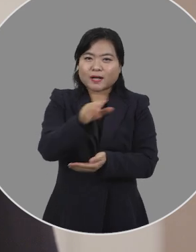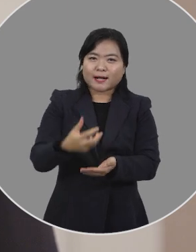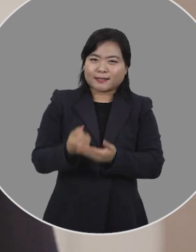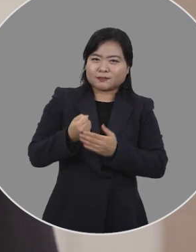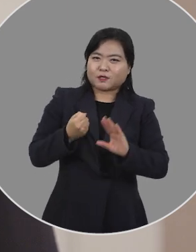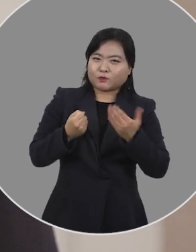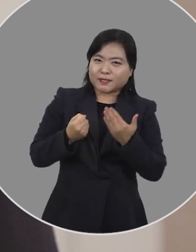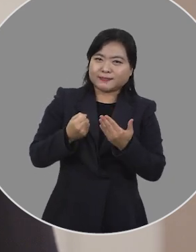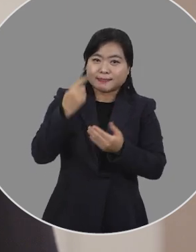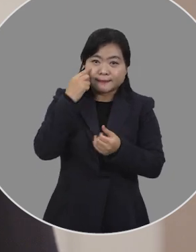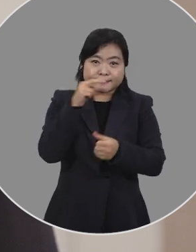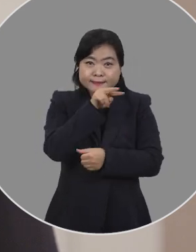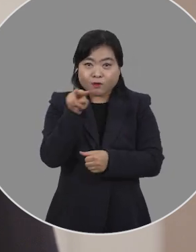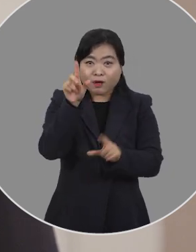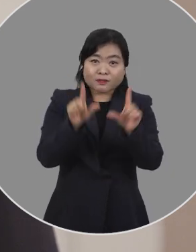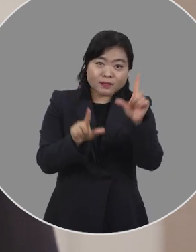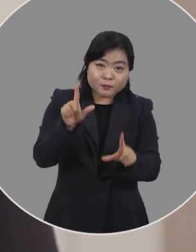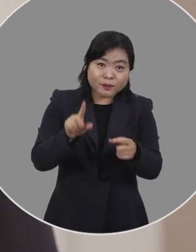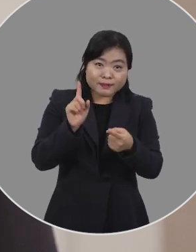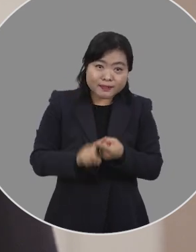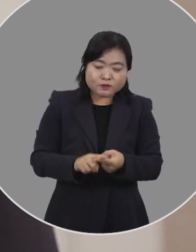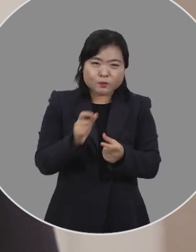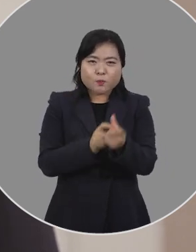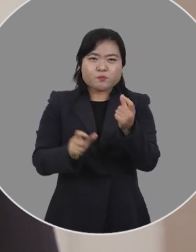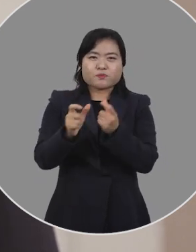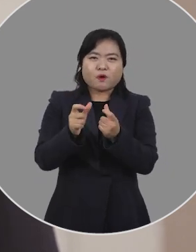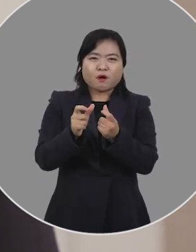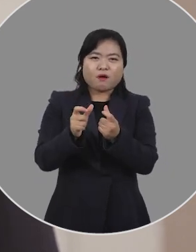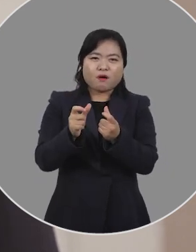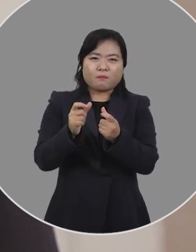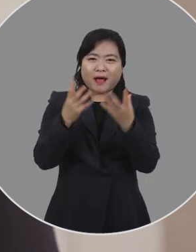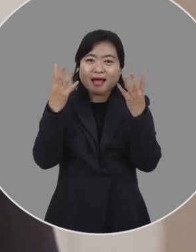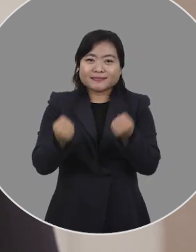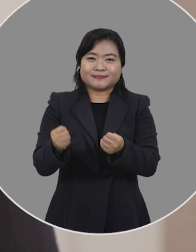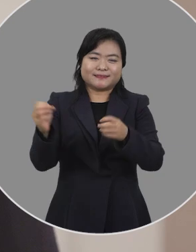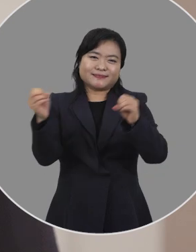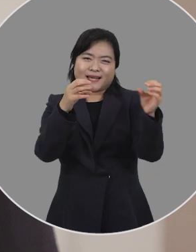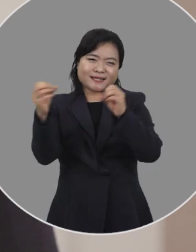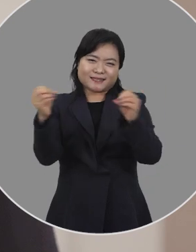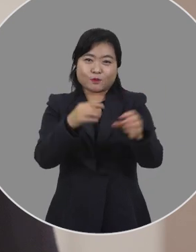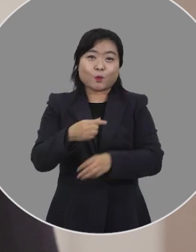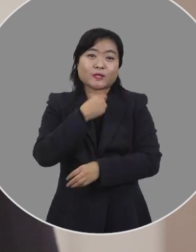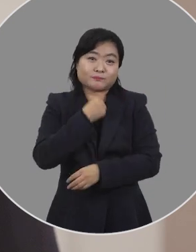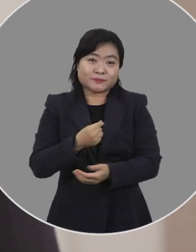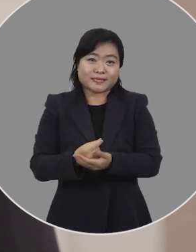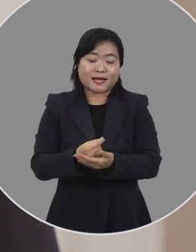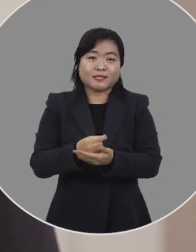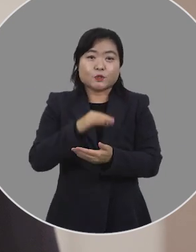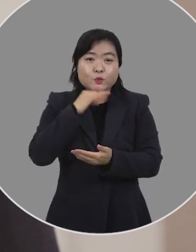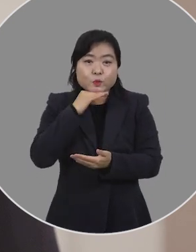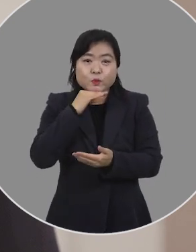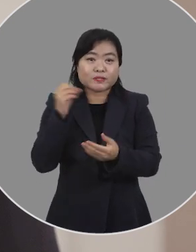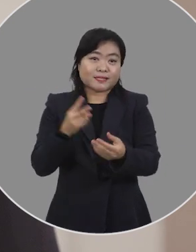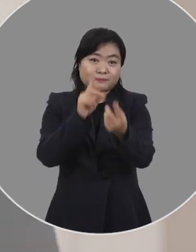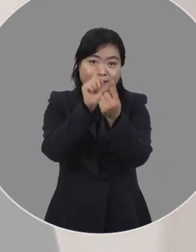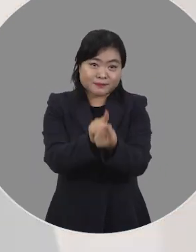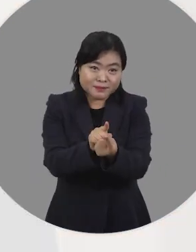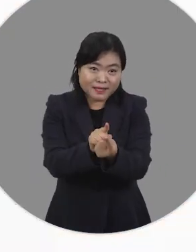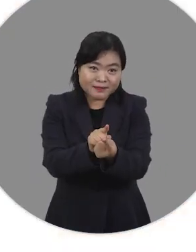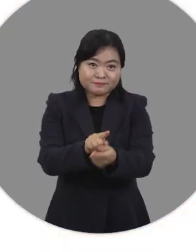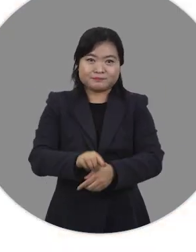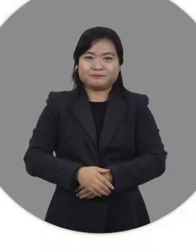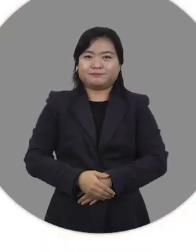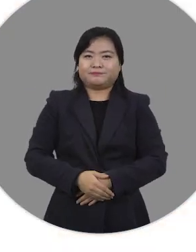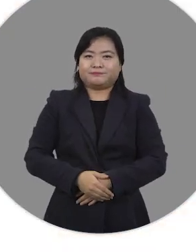우리가 가져야 할 시선과 태도 등에 대해서 좀 더 폭넓은 얘기를 나눠보도록 하겠습니다. 잠시 후에 다시 뵙겠습니다.